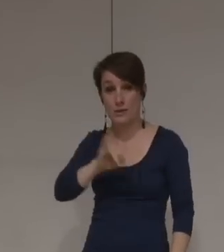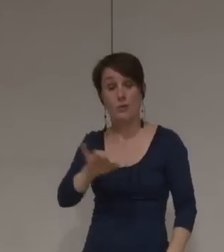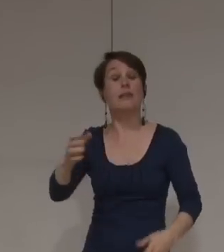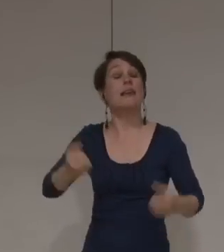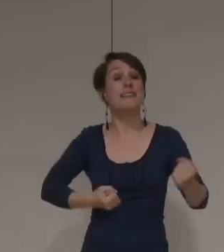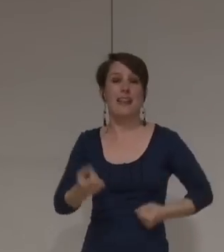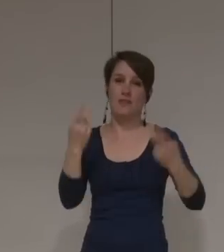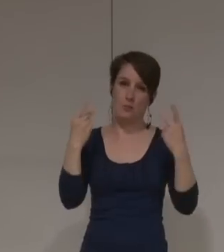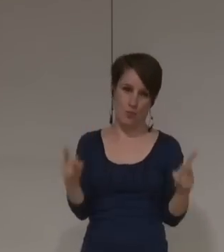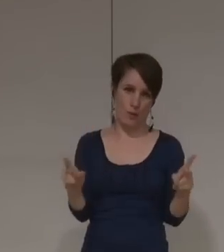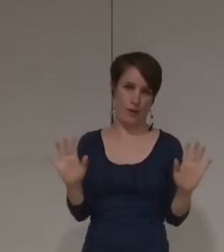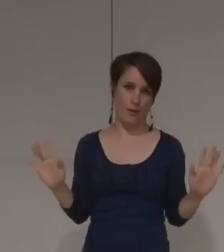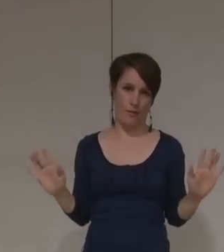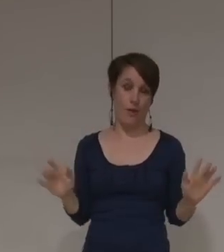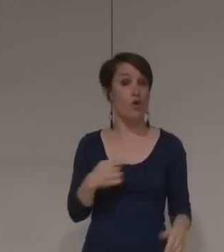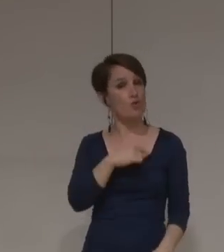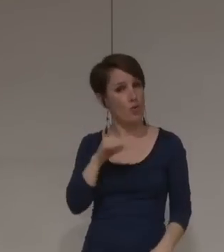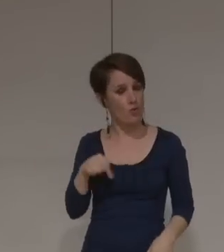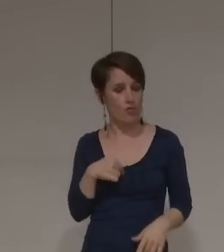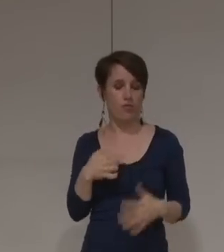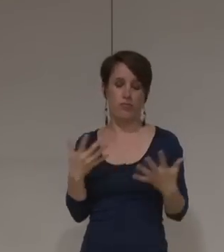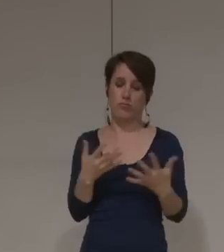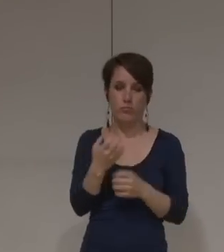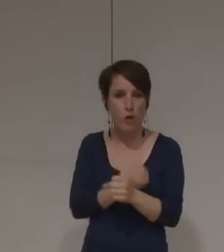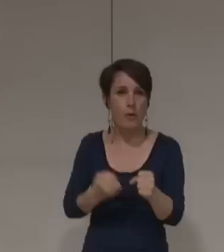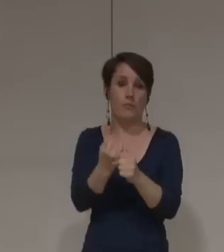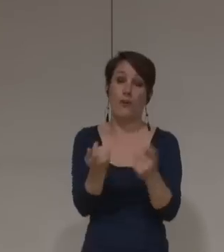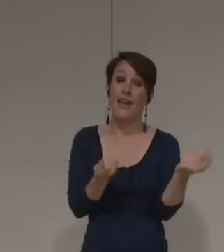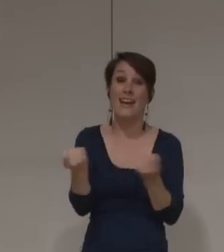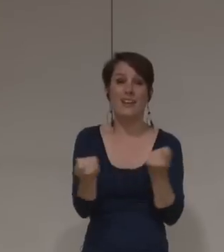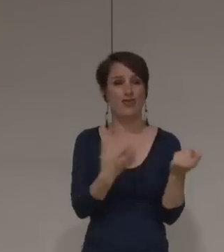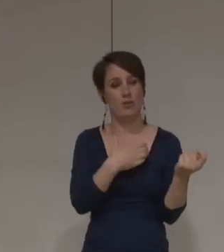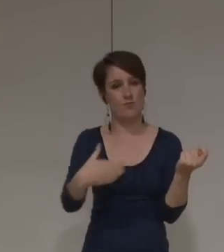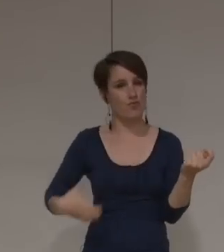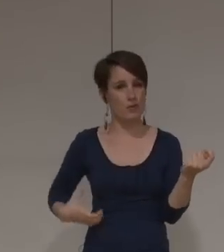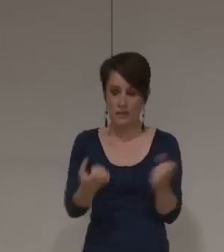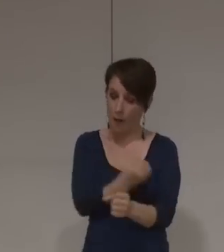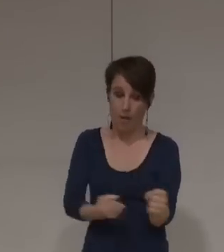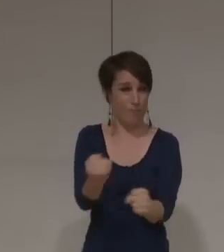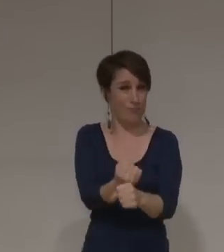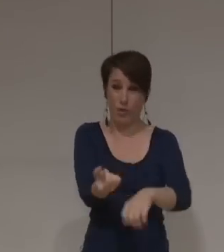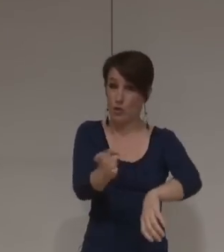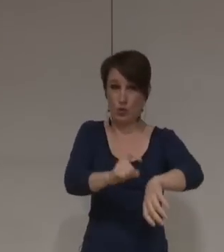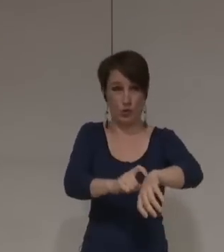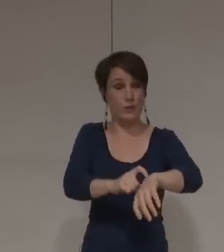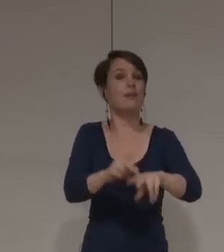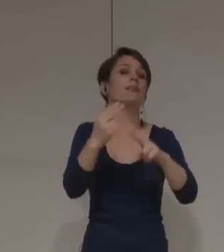décision de mettre en place sans plus attendre une régie municipale la régie